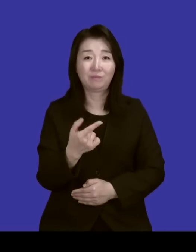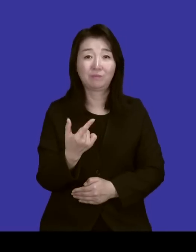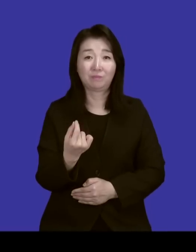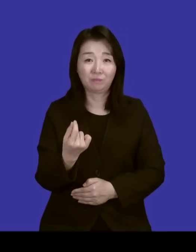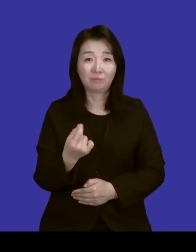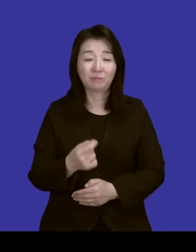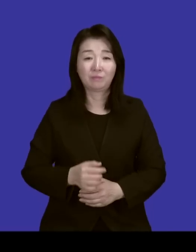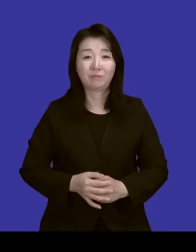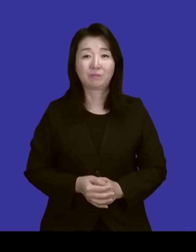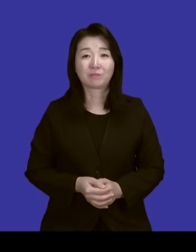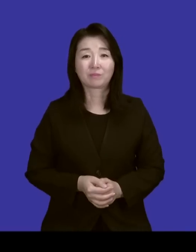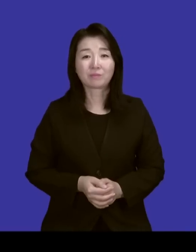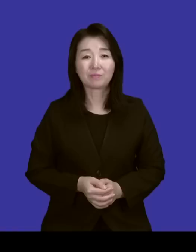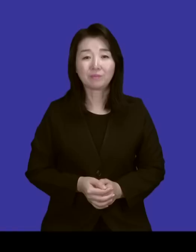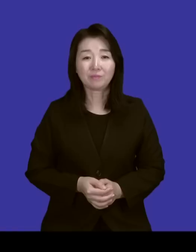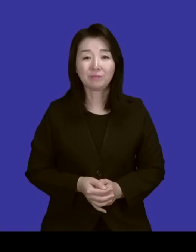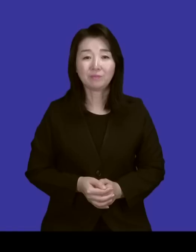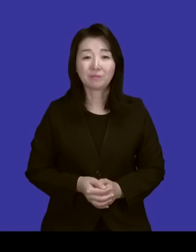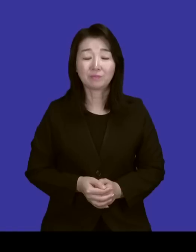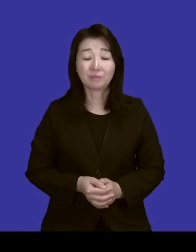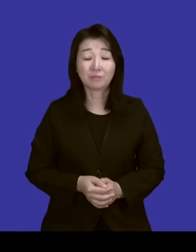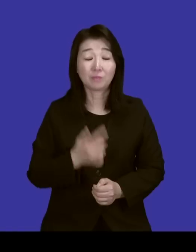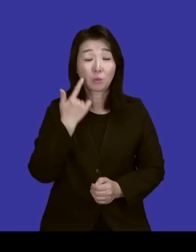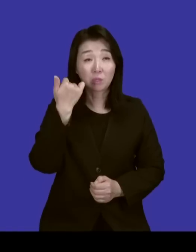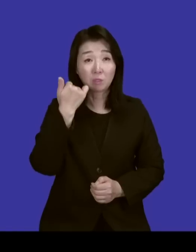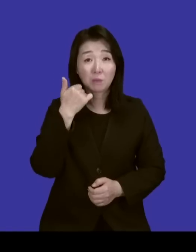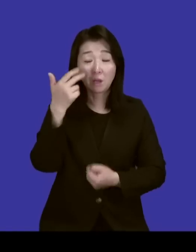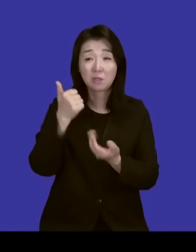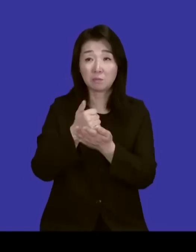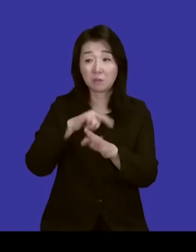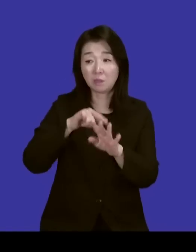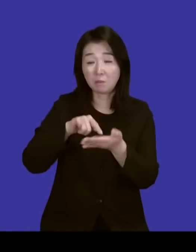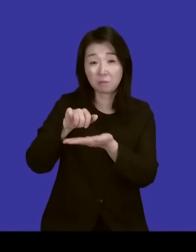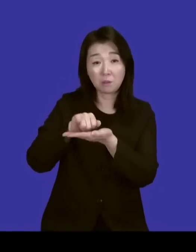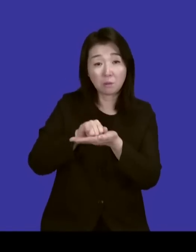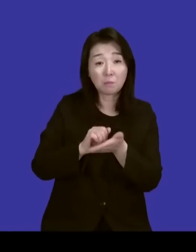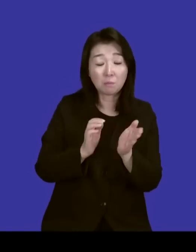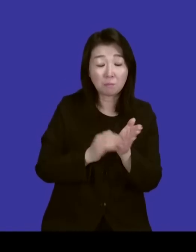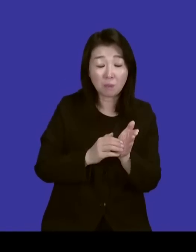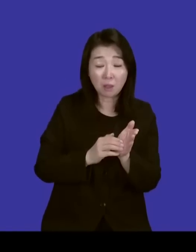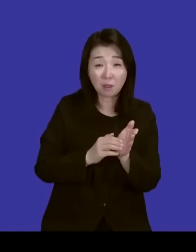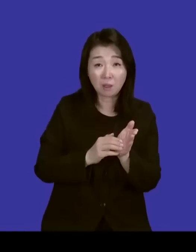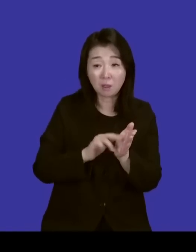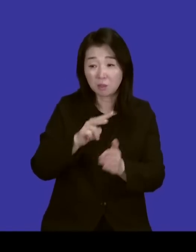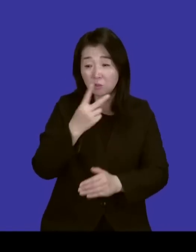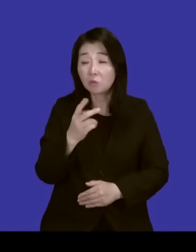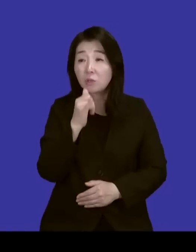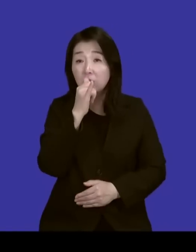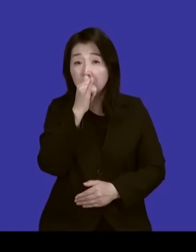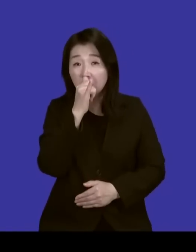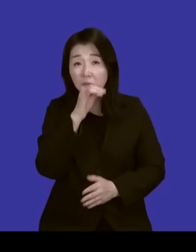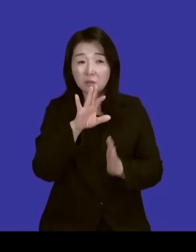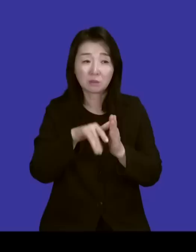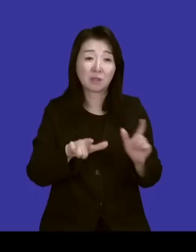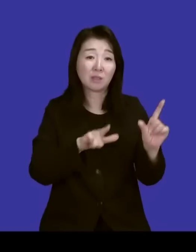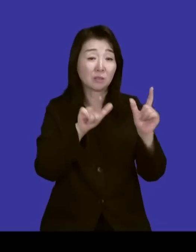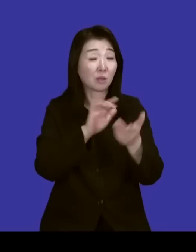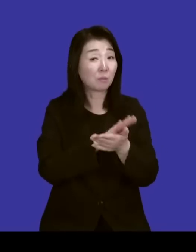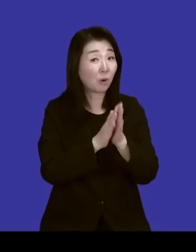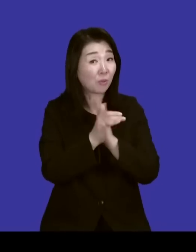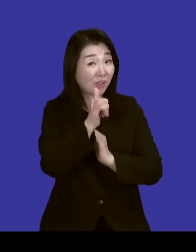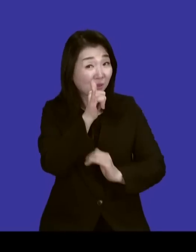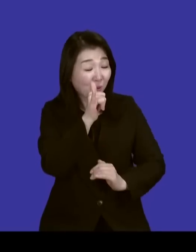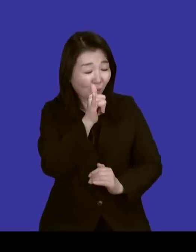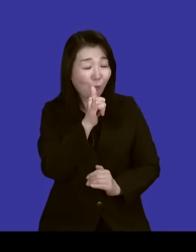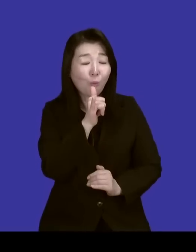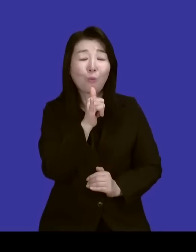포인트가 된 것이죠. 목사님께서 그렇게 이제 하나님을 내 마음속에 영접하고 터닝 포인트가 생긴 이후에 그러면 여러 가지 생활에도 변화가 생기게 되죠.